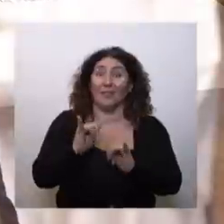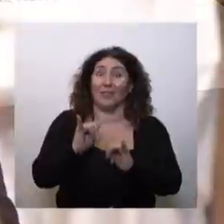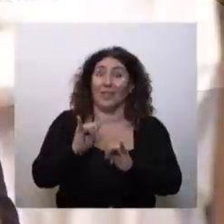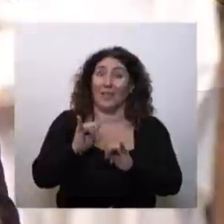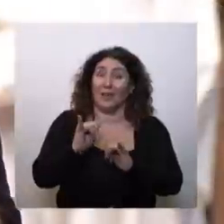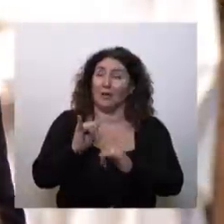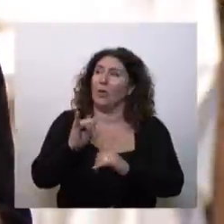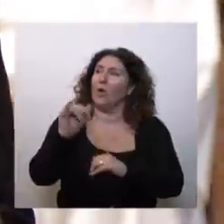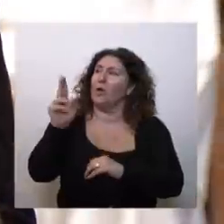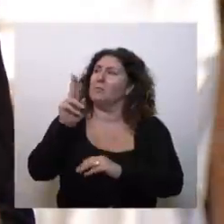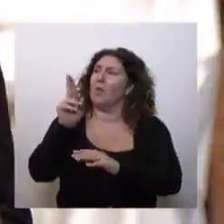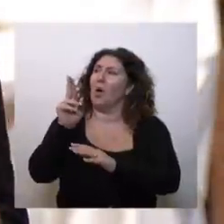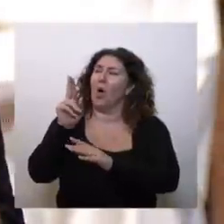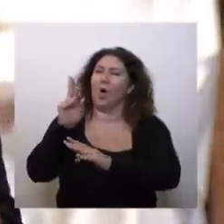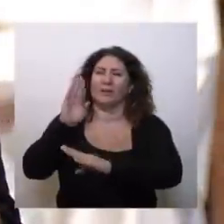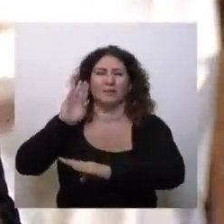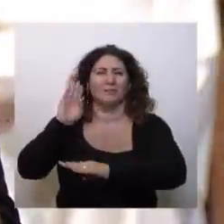morte.